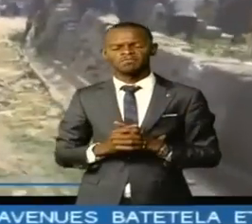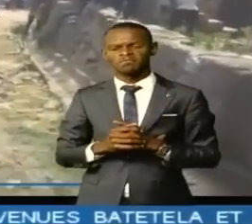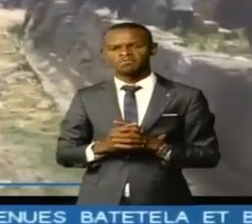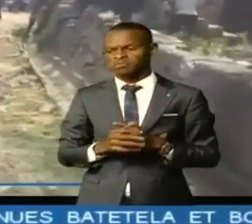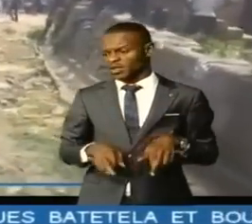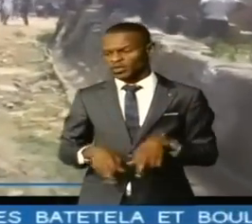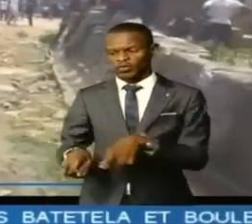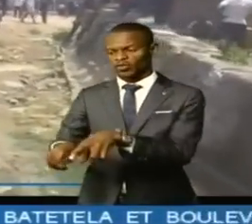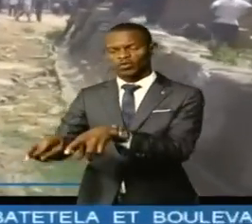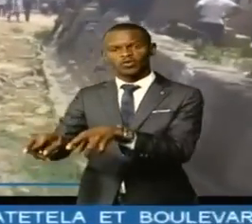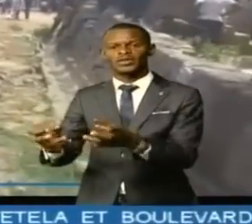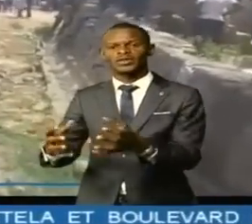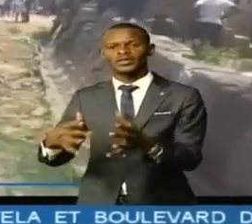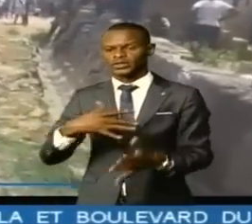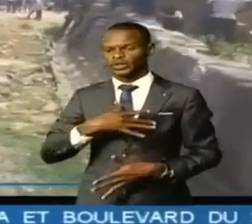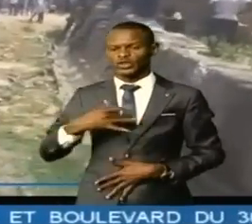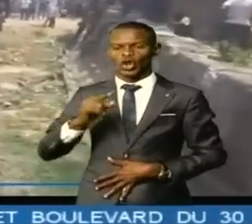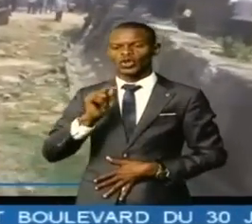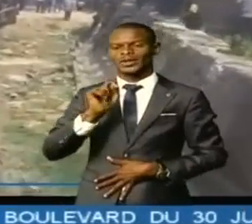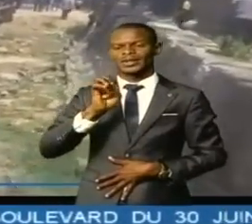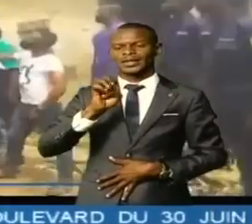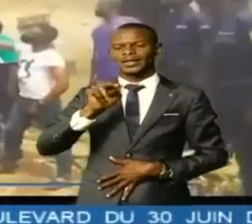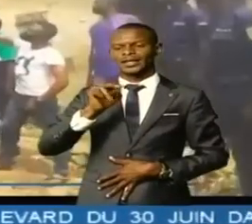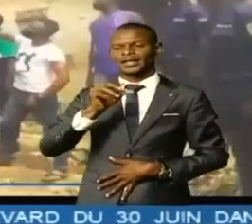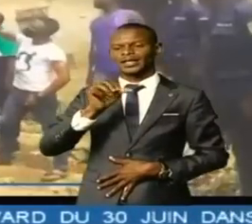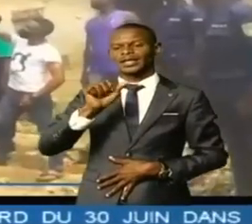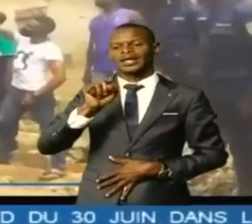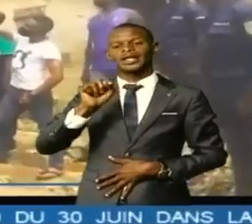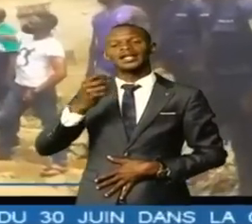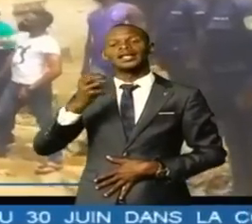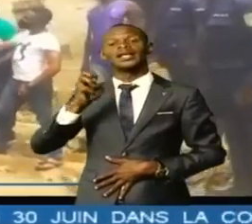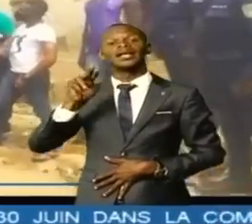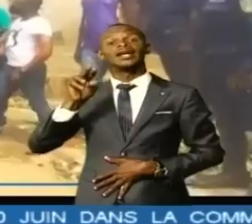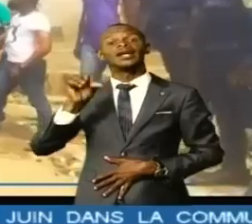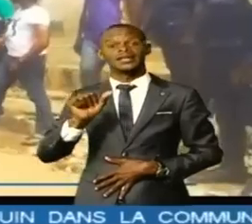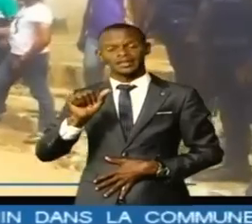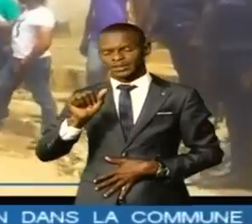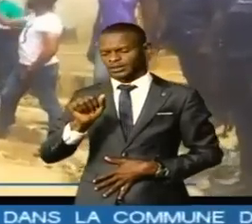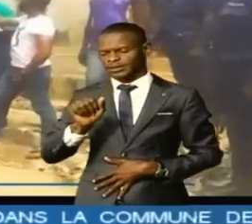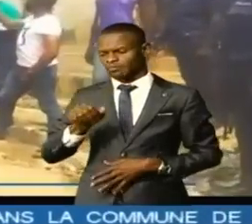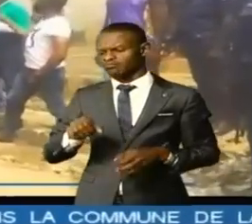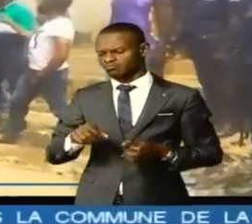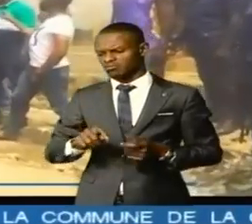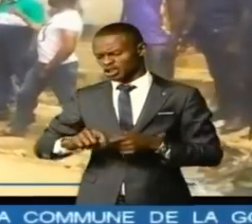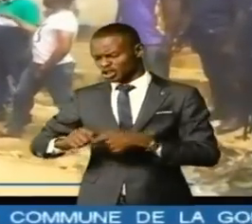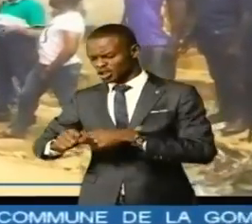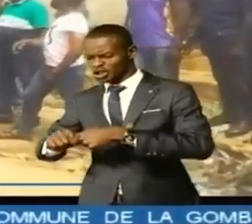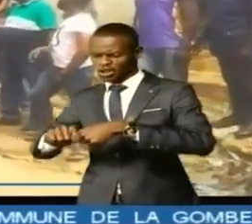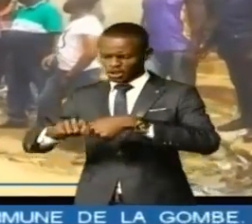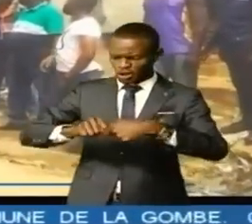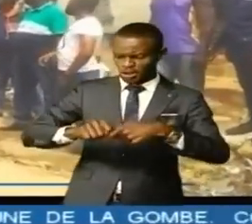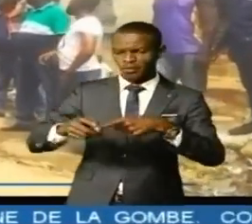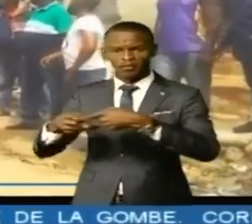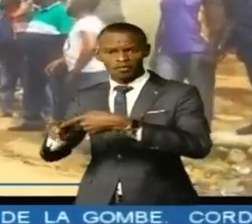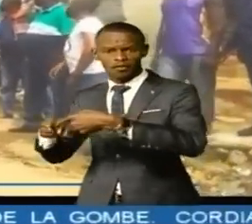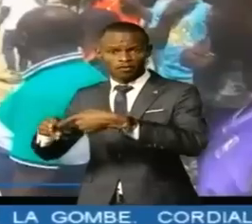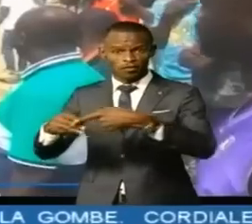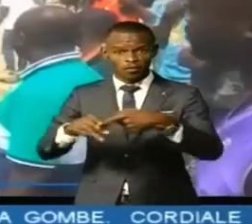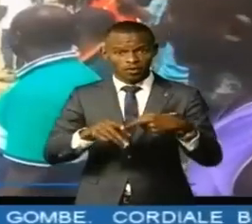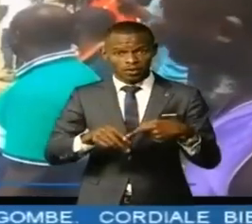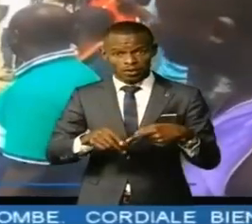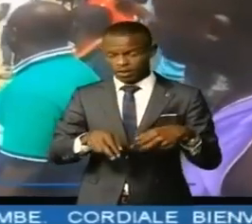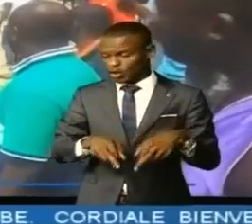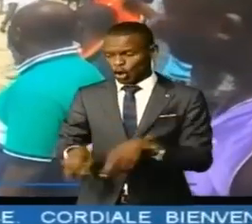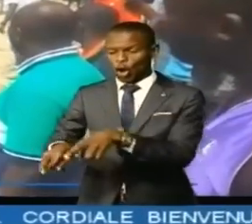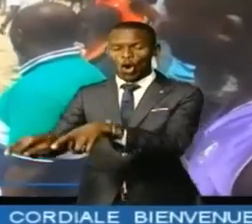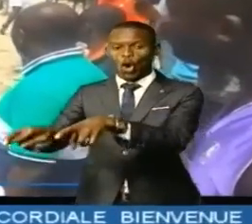de Ntenga-Ntenga. Tels sont les différents aspects du spectacle infrastructurel auquel sont livrés au quotidien nos compatriotes